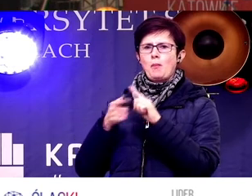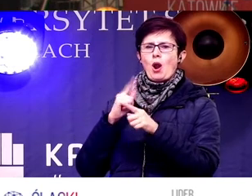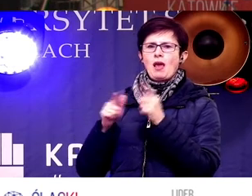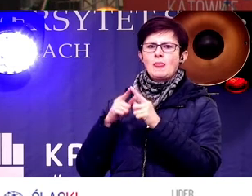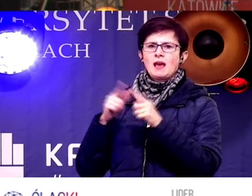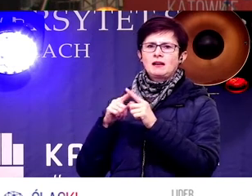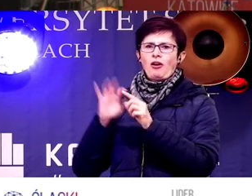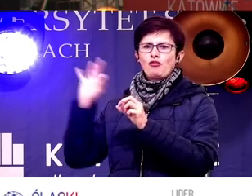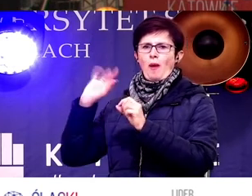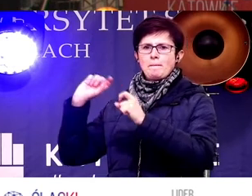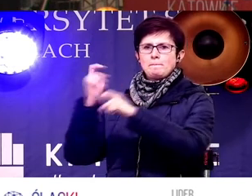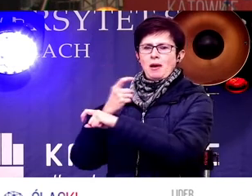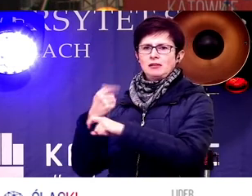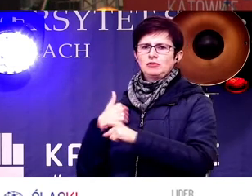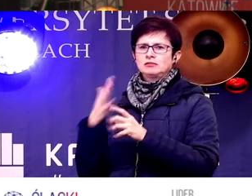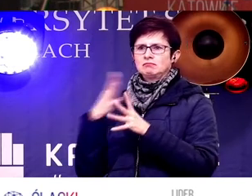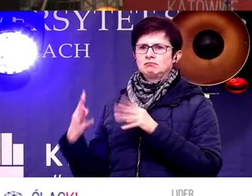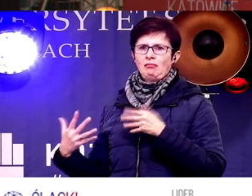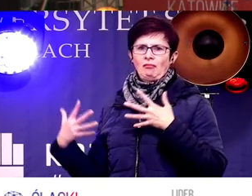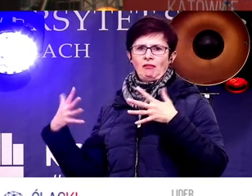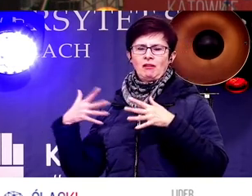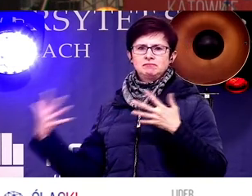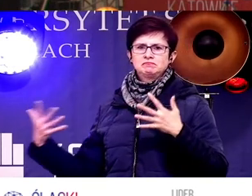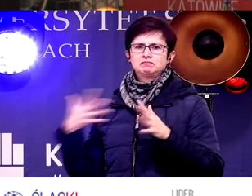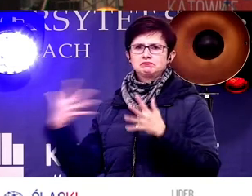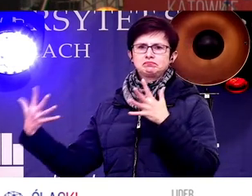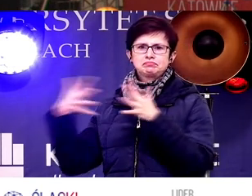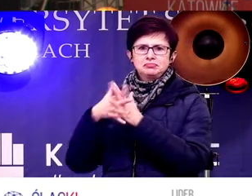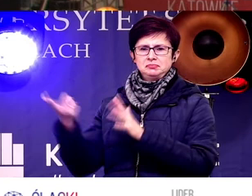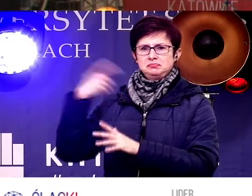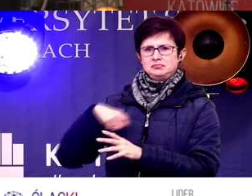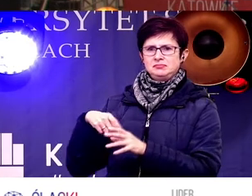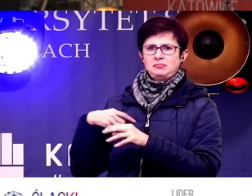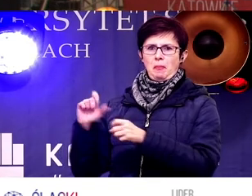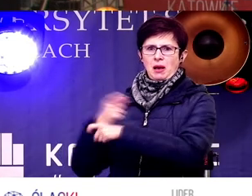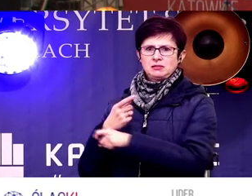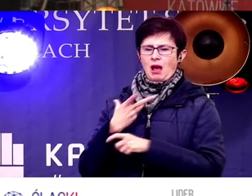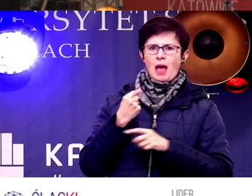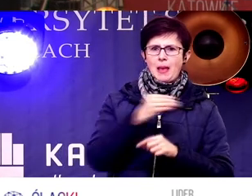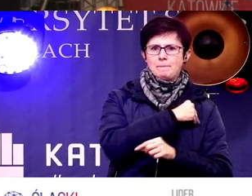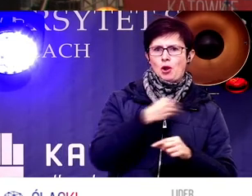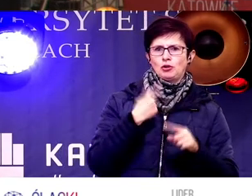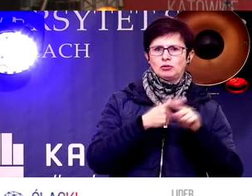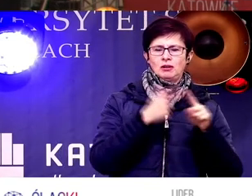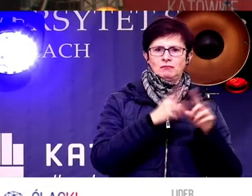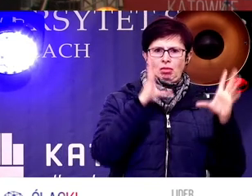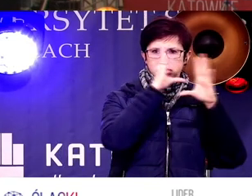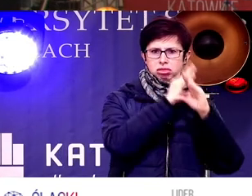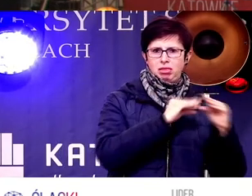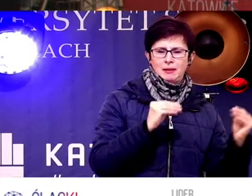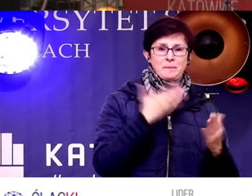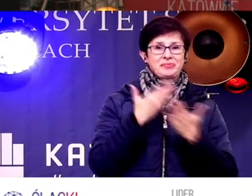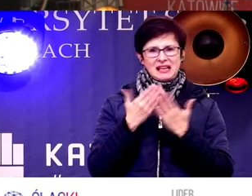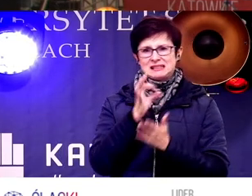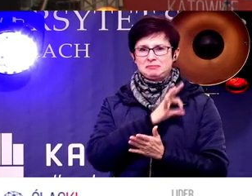kraju przyjmującego, tak już z nim się zlewa, a nie kraju, z którego został wysłany, z Polski. Czyli celowo właśnie miesza